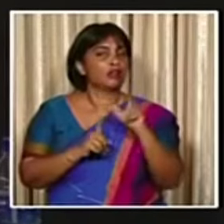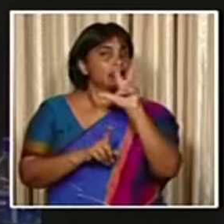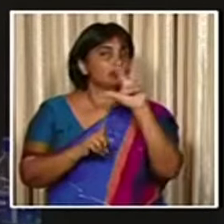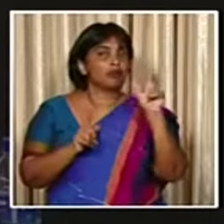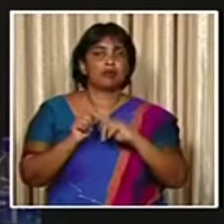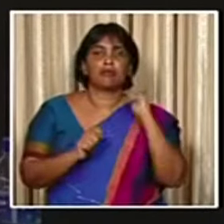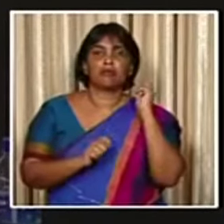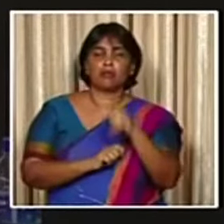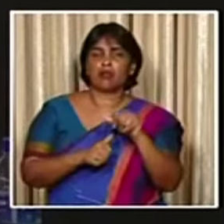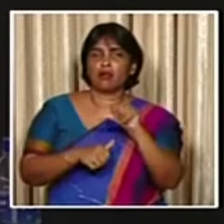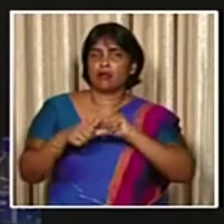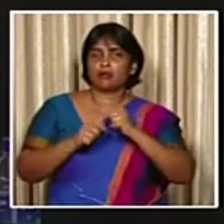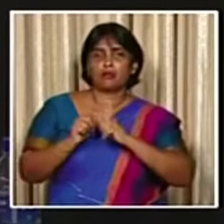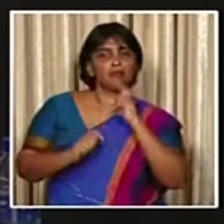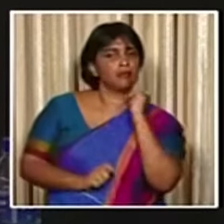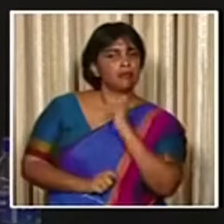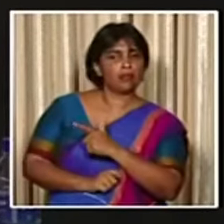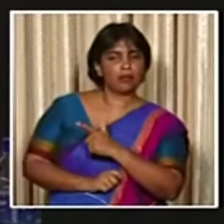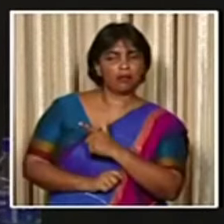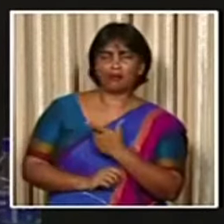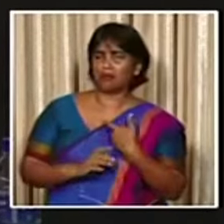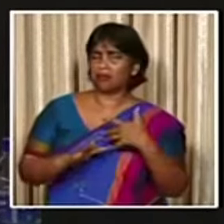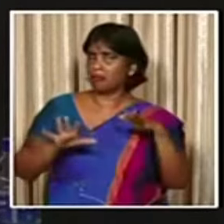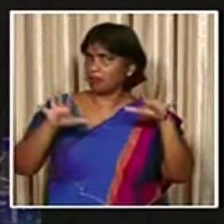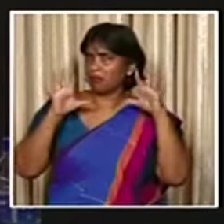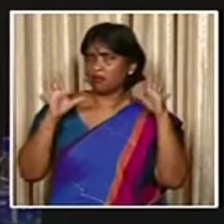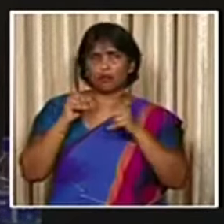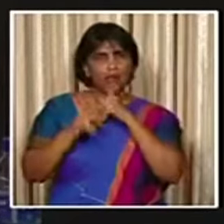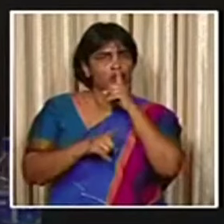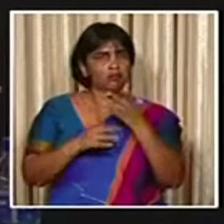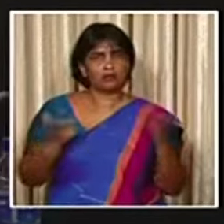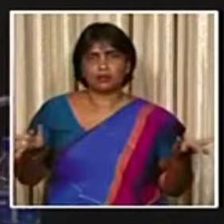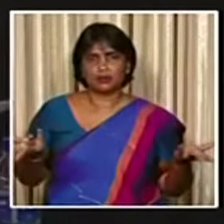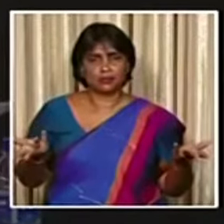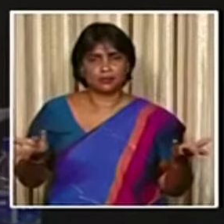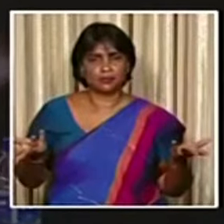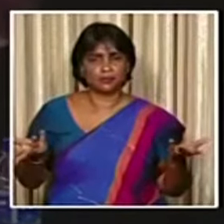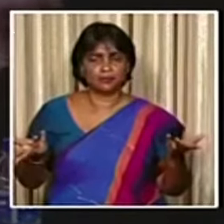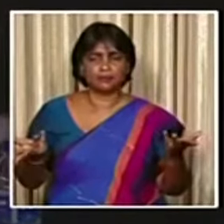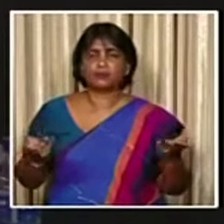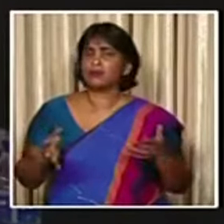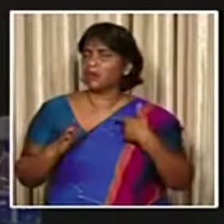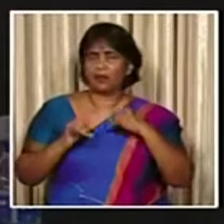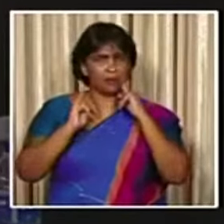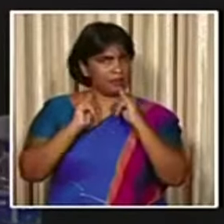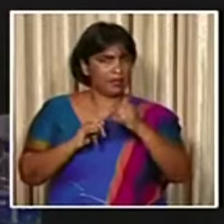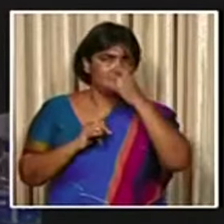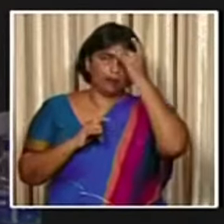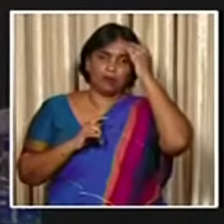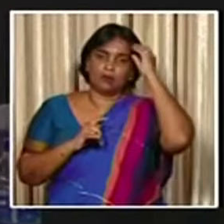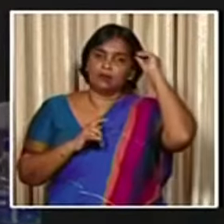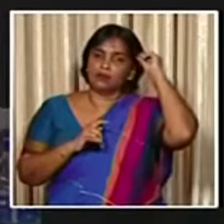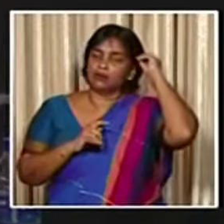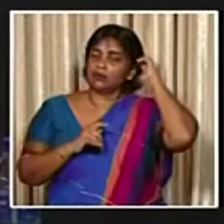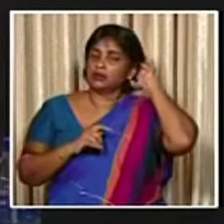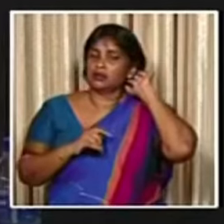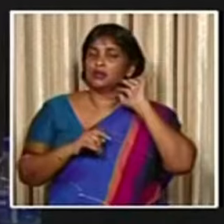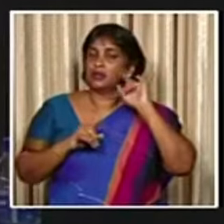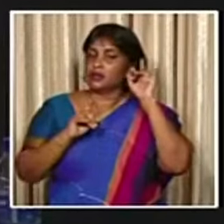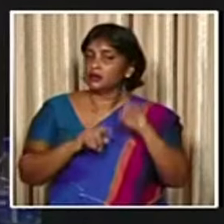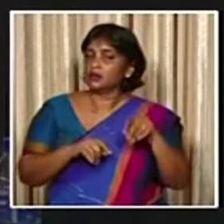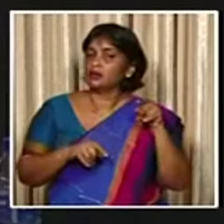18ක් එවන්න ඕනේ මේ ආයතනයට. මේක හරි හතර බීරි යකාගේ කතාවක් නේ ගරු සභාපතිතුමනි. මේක හරි අසාධාරණයි.